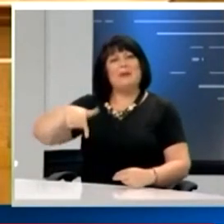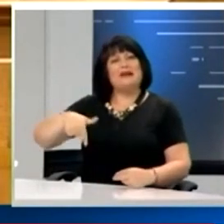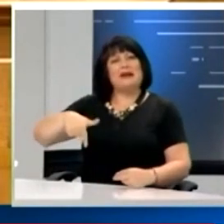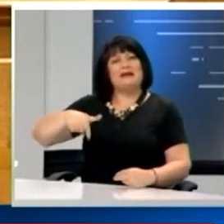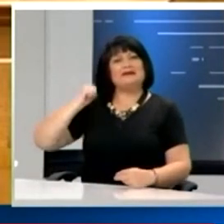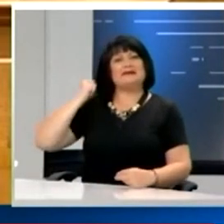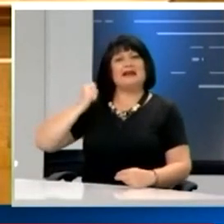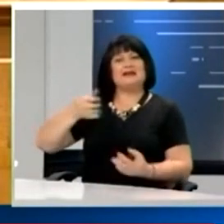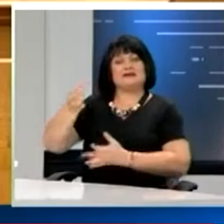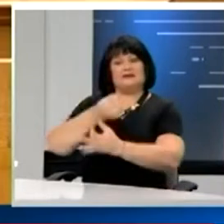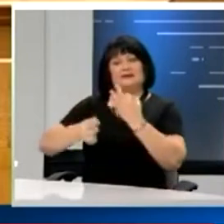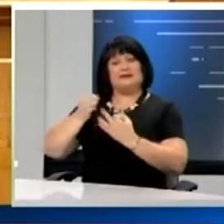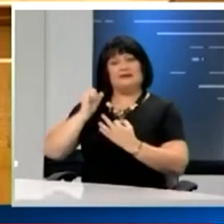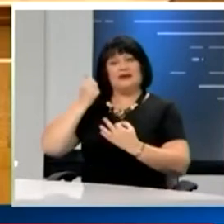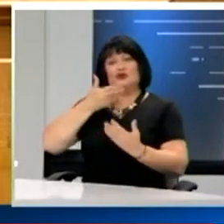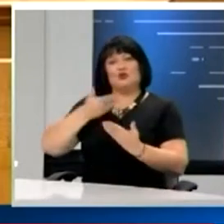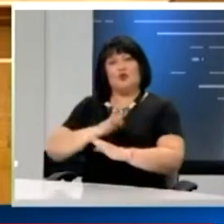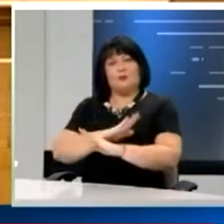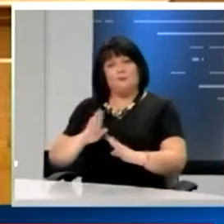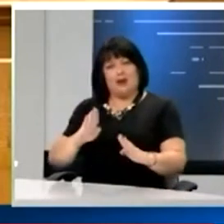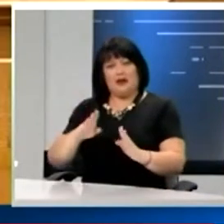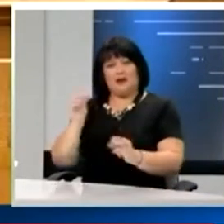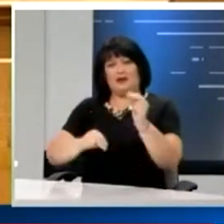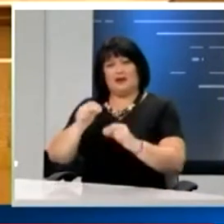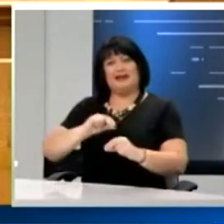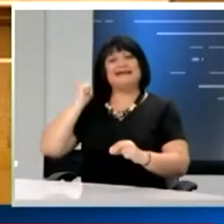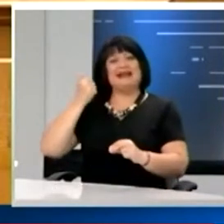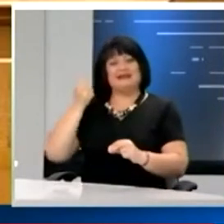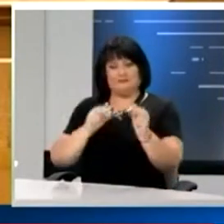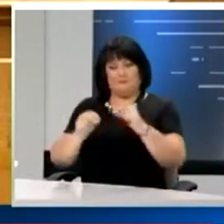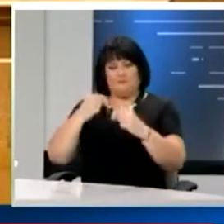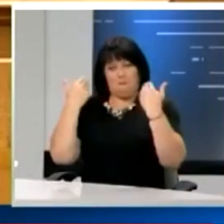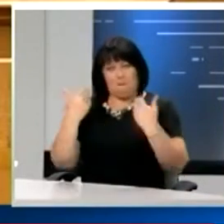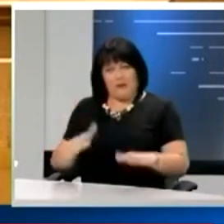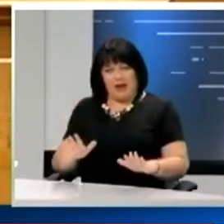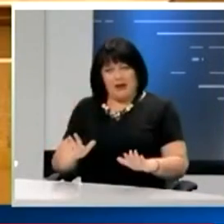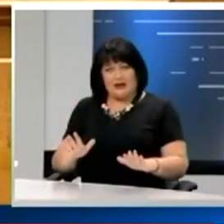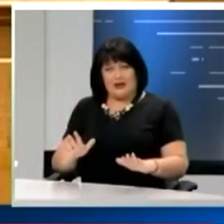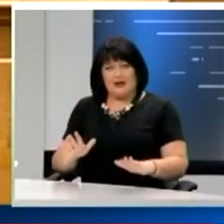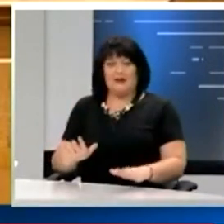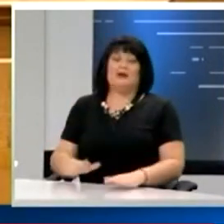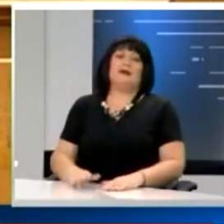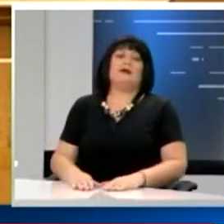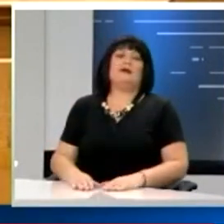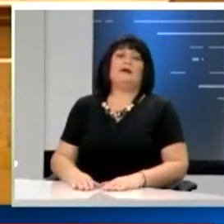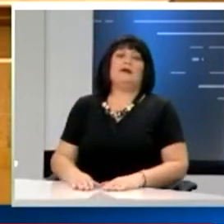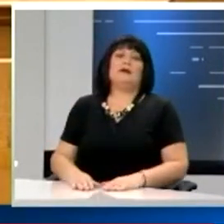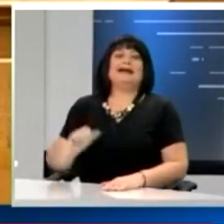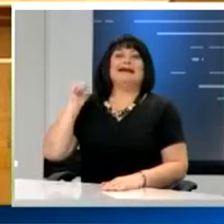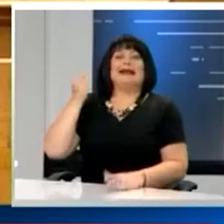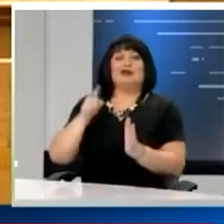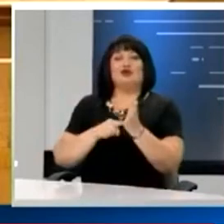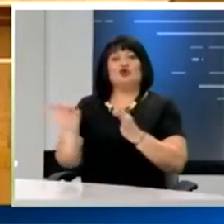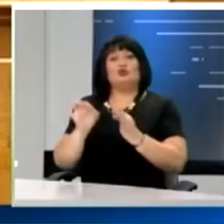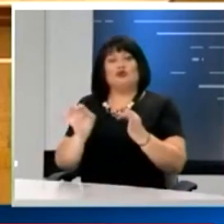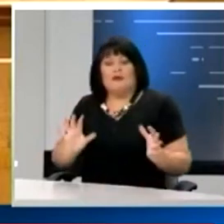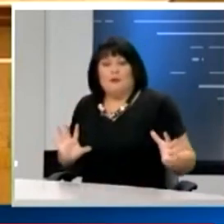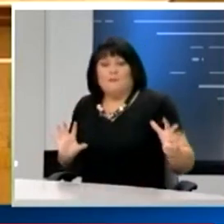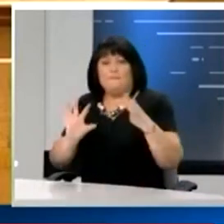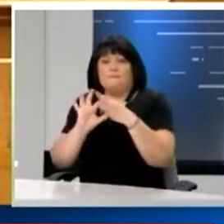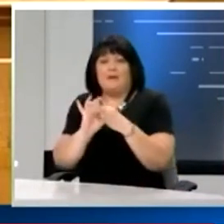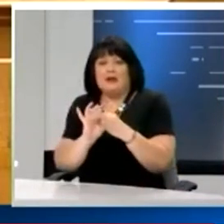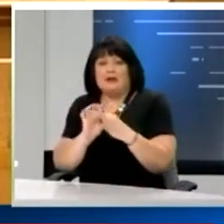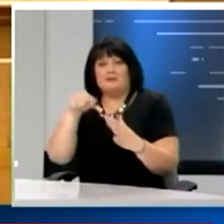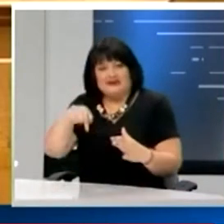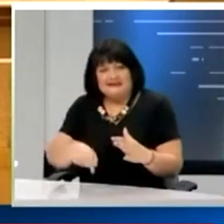της διαδικασίας για την ψήφιση του νομοσχεδίου του χθεσινού, γιατί υπάρχει ένα νήμα το οποίο συνδέει το χθεσινό νομοσχέδιο με το σημερινό, το